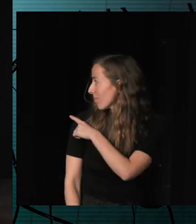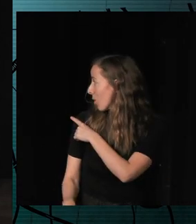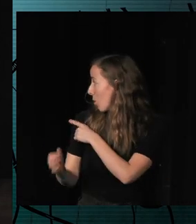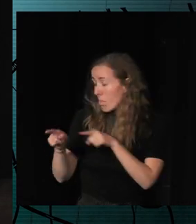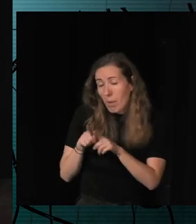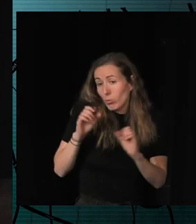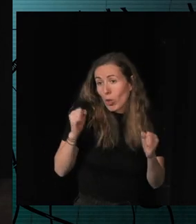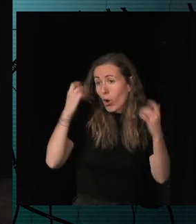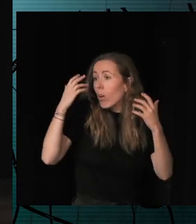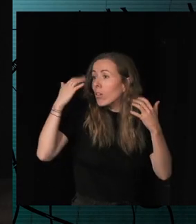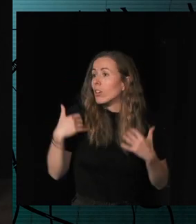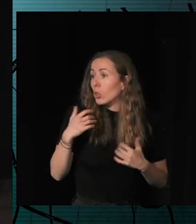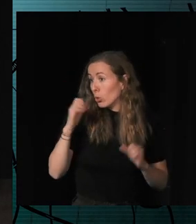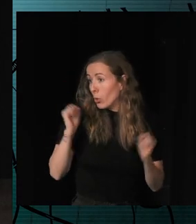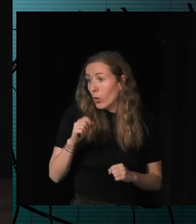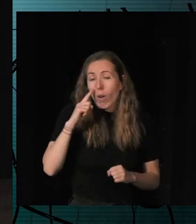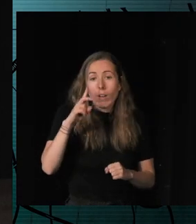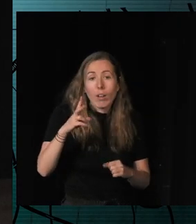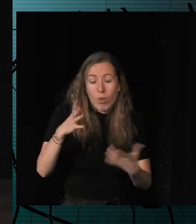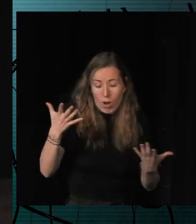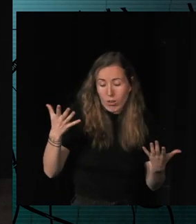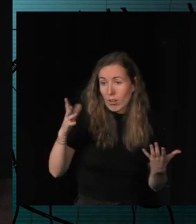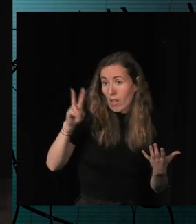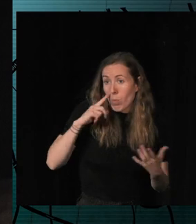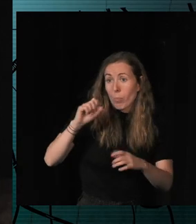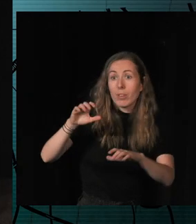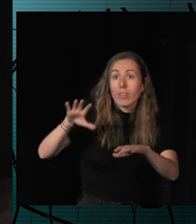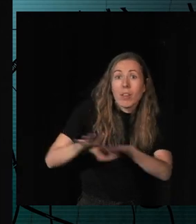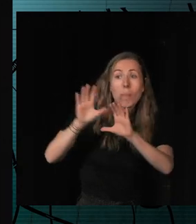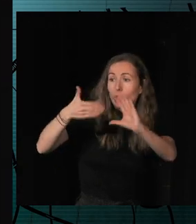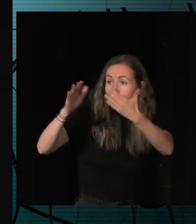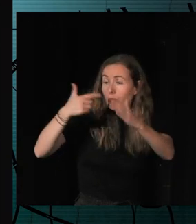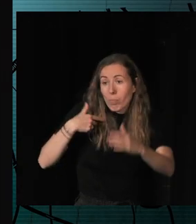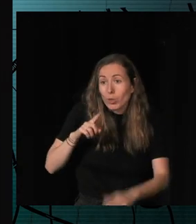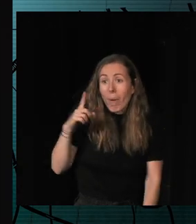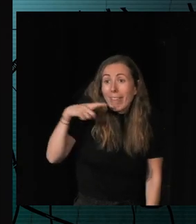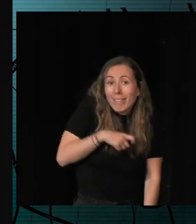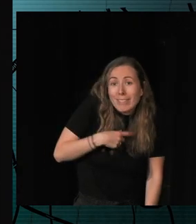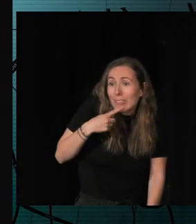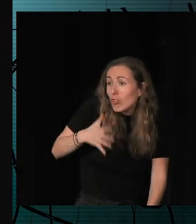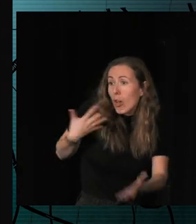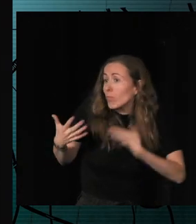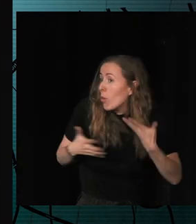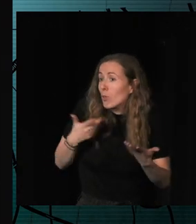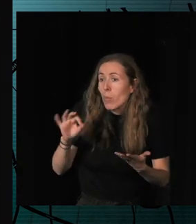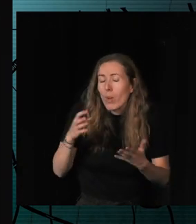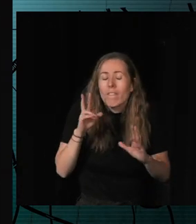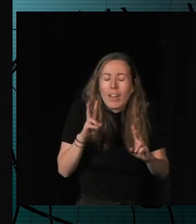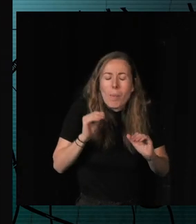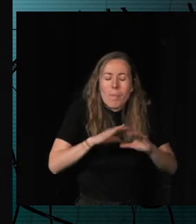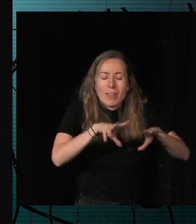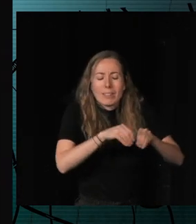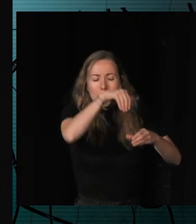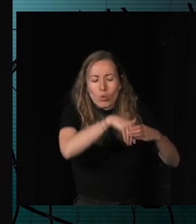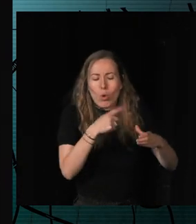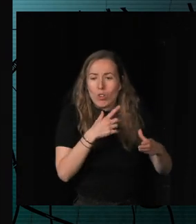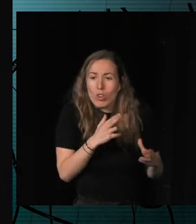hâte du moment qu'on me sert des images comme ça je bouffe il y a pas de problème je suis pas difficile j'espère juste justement que personne dans l'équipe qui décide